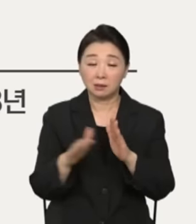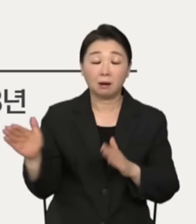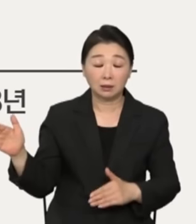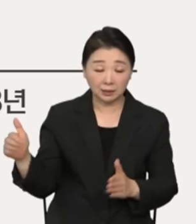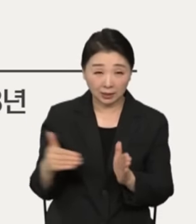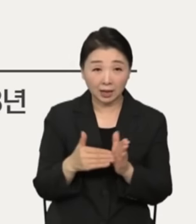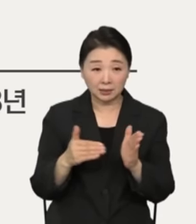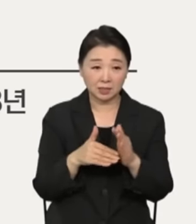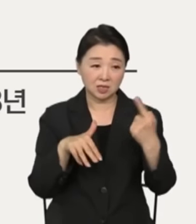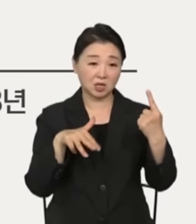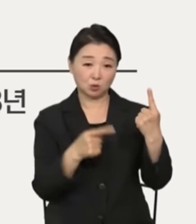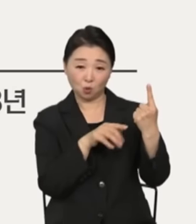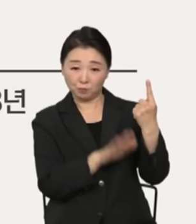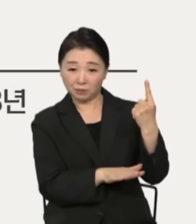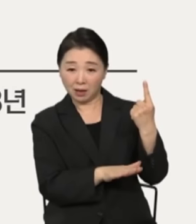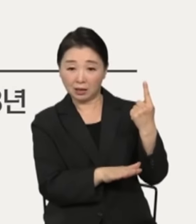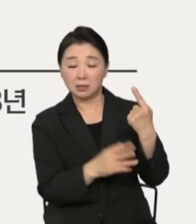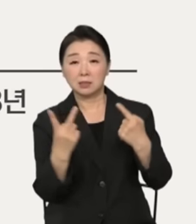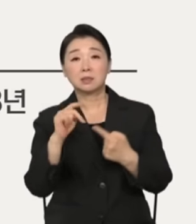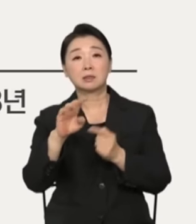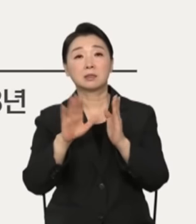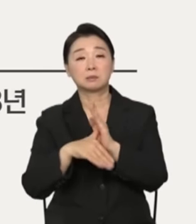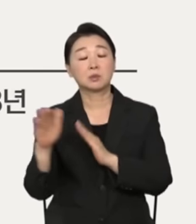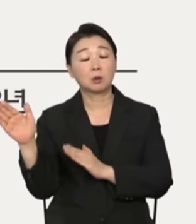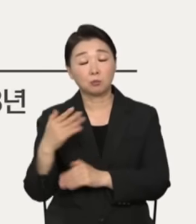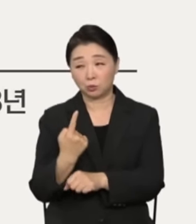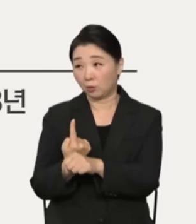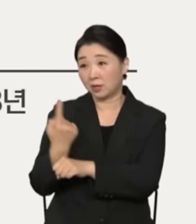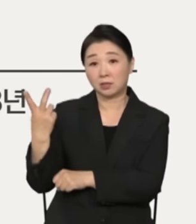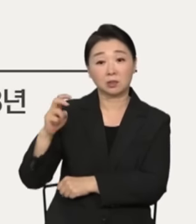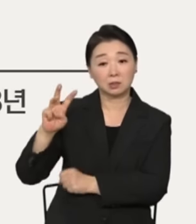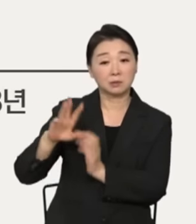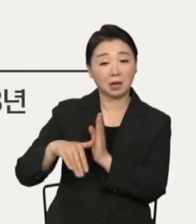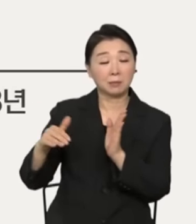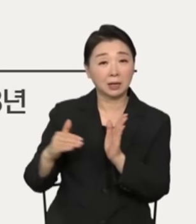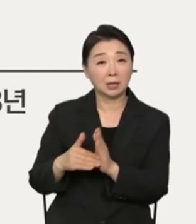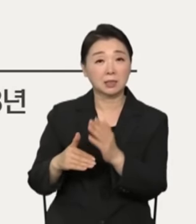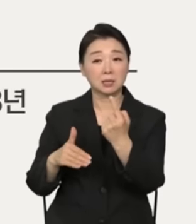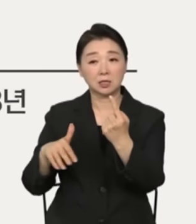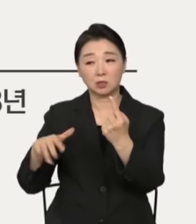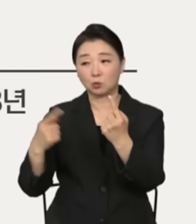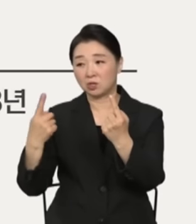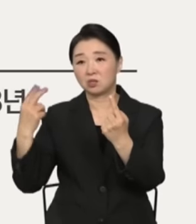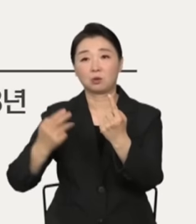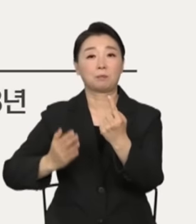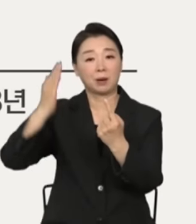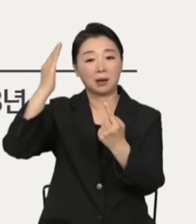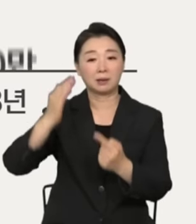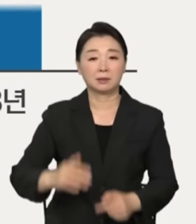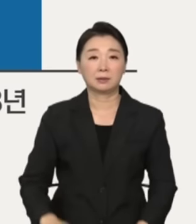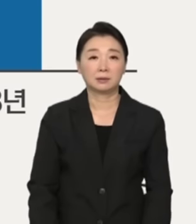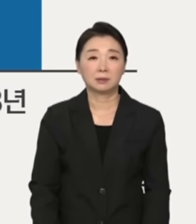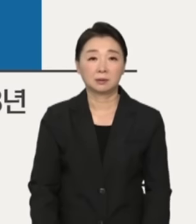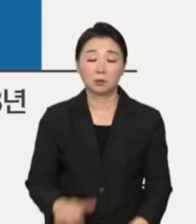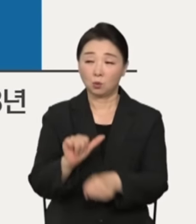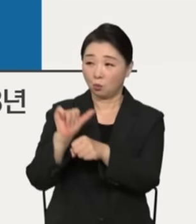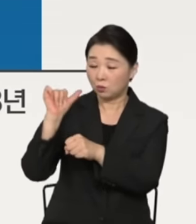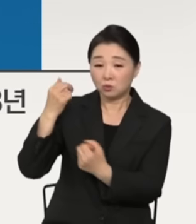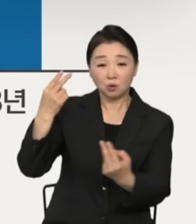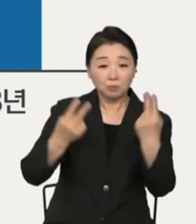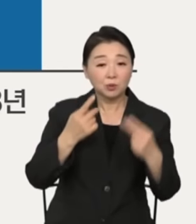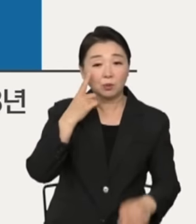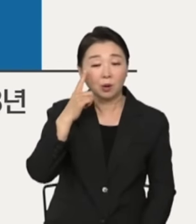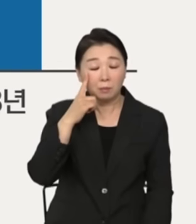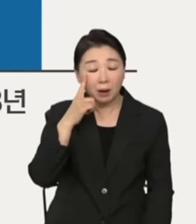2021년까지는 1조 원을 밑돌았지만 2022년과 지난해에는 1조 2천억 원을 넘어섰습니다. 5년 전과